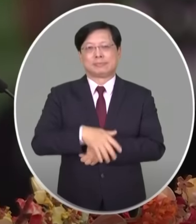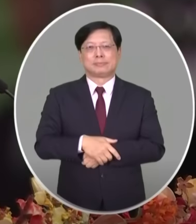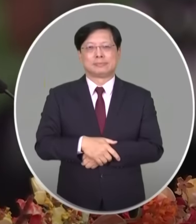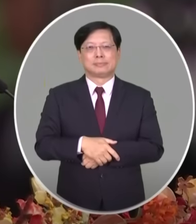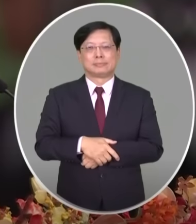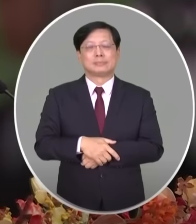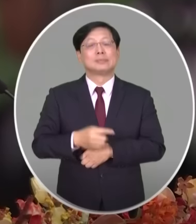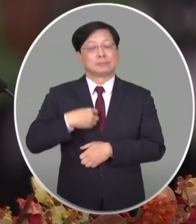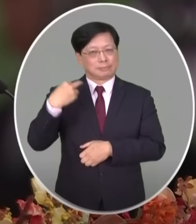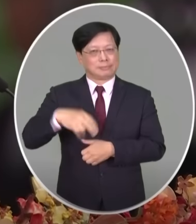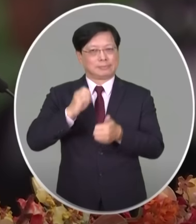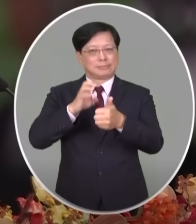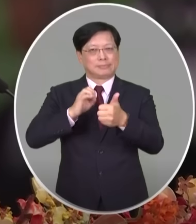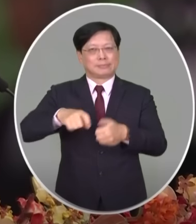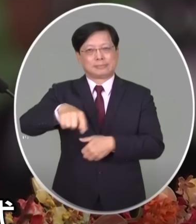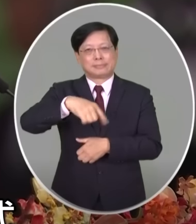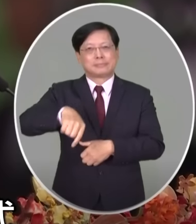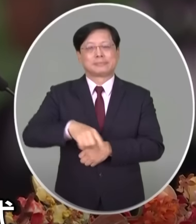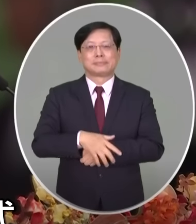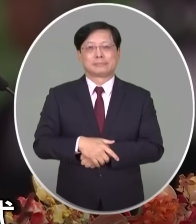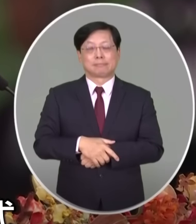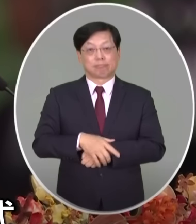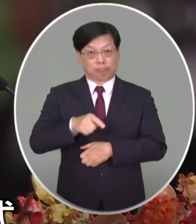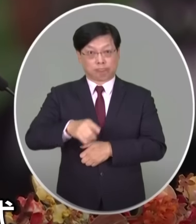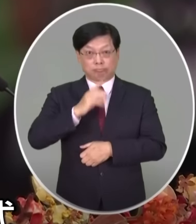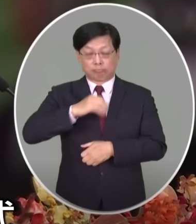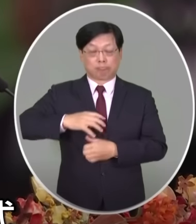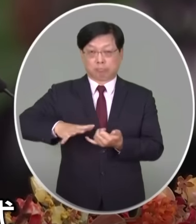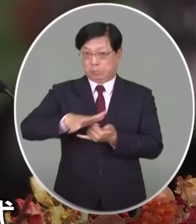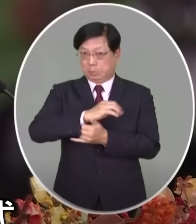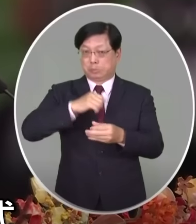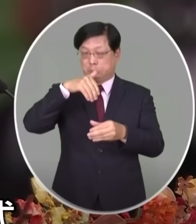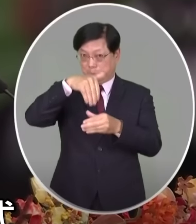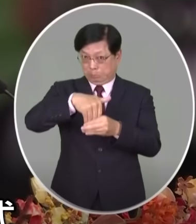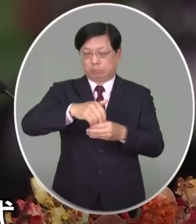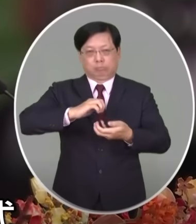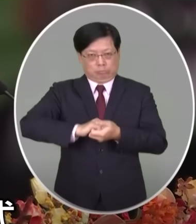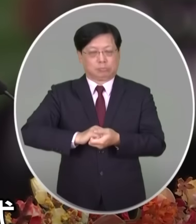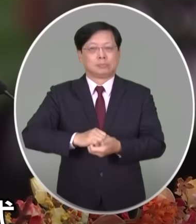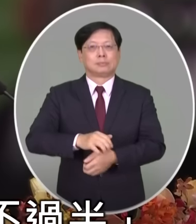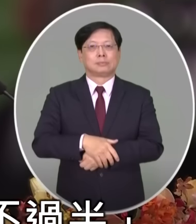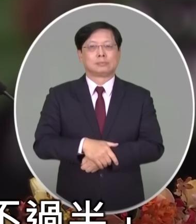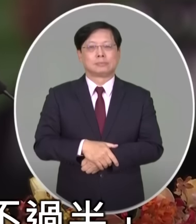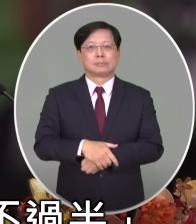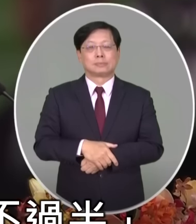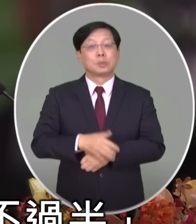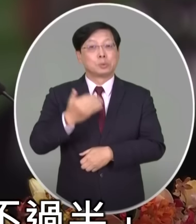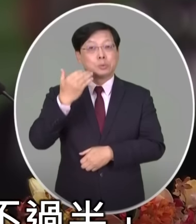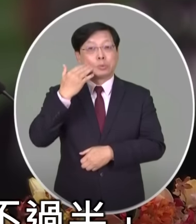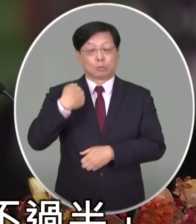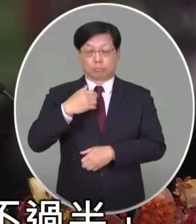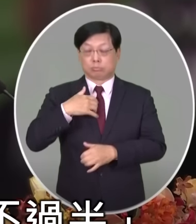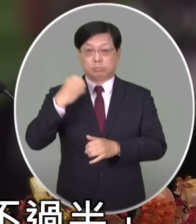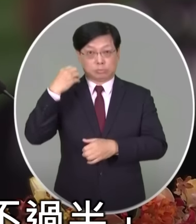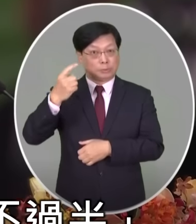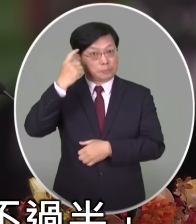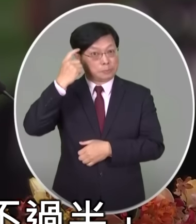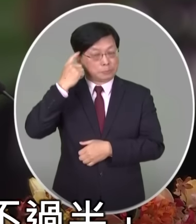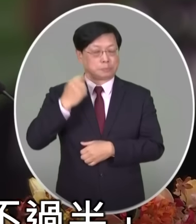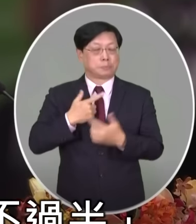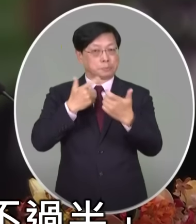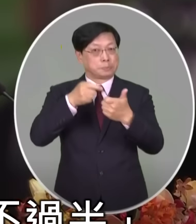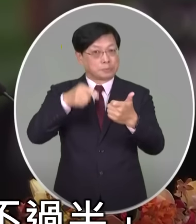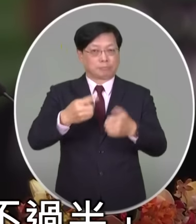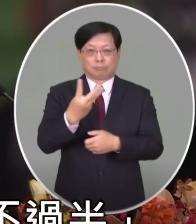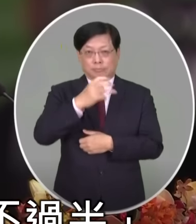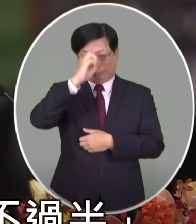我要告诉大家，这是全民选择的新模式， 当我们以新思维看待